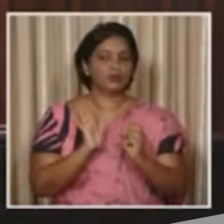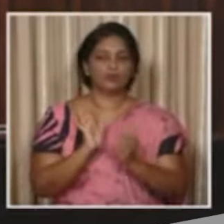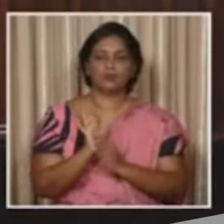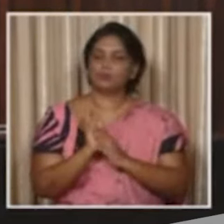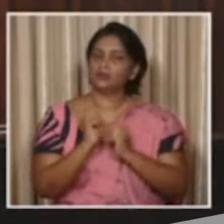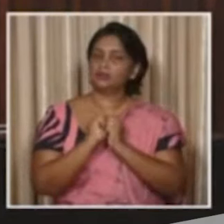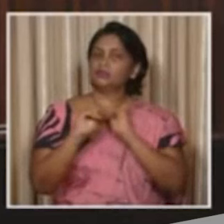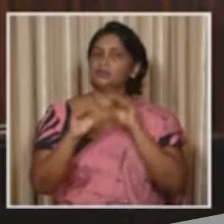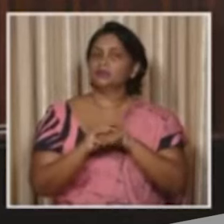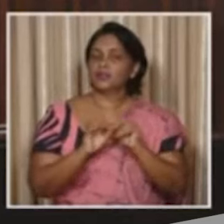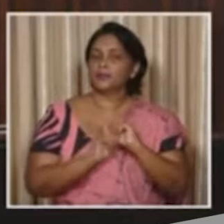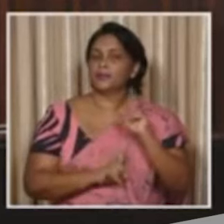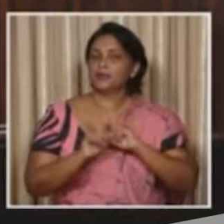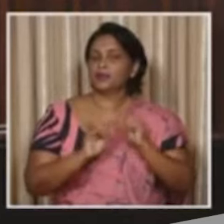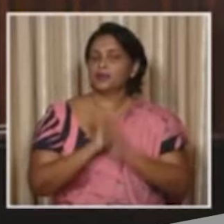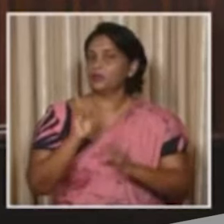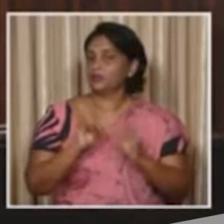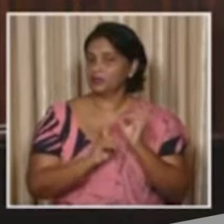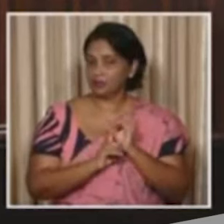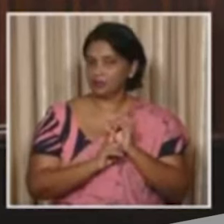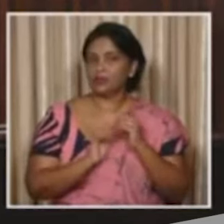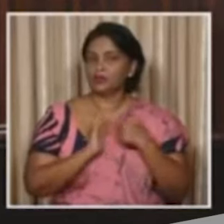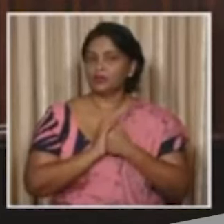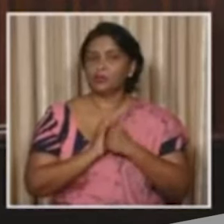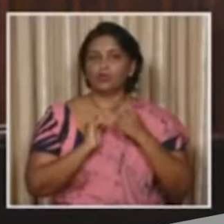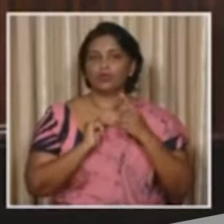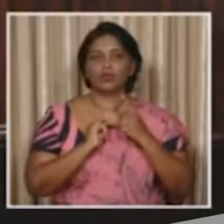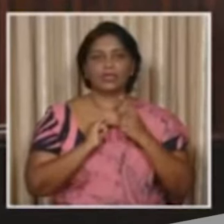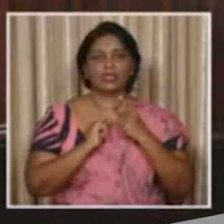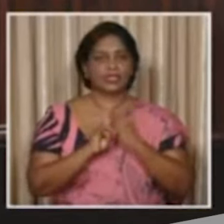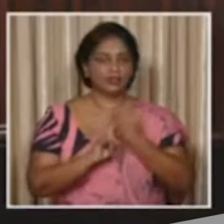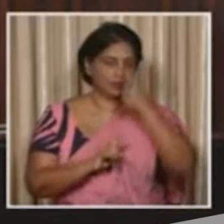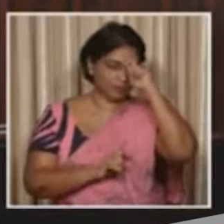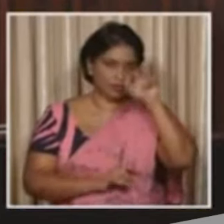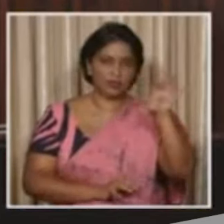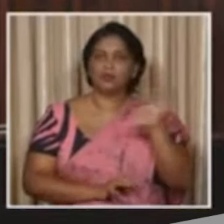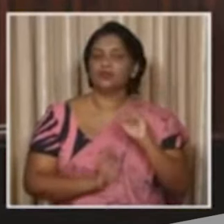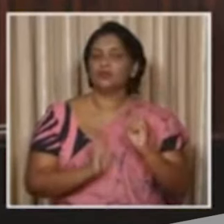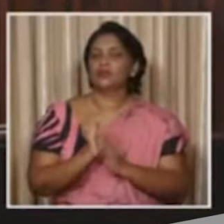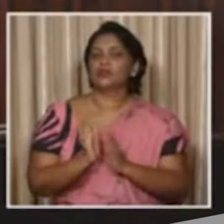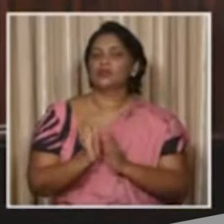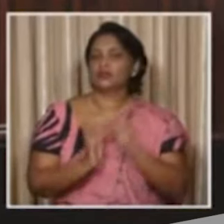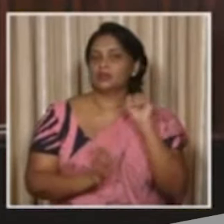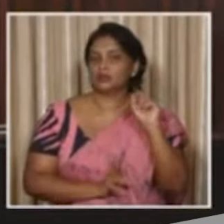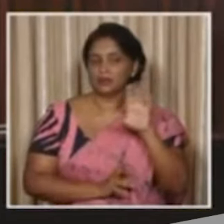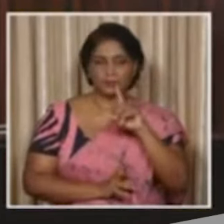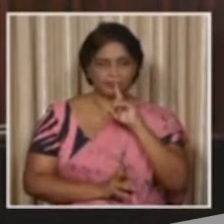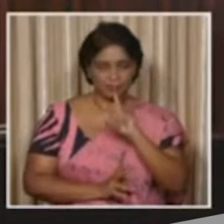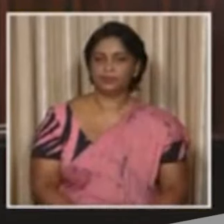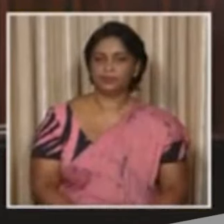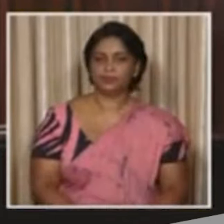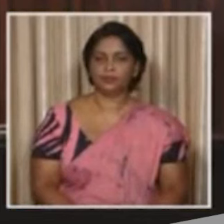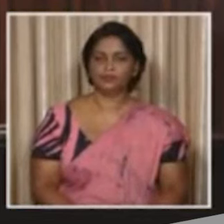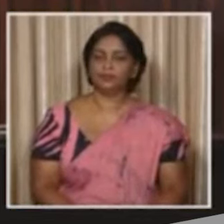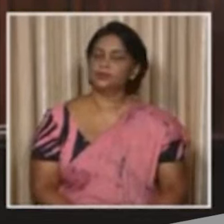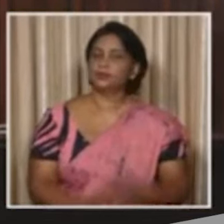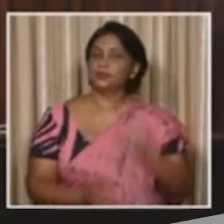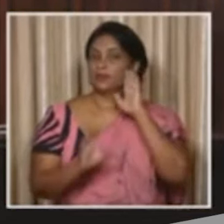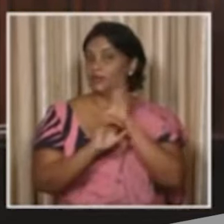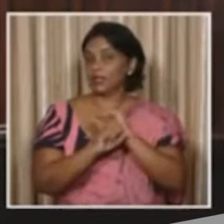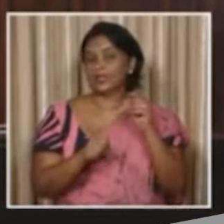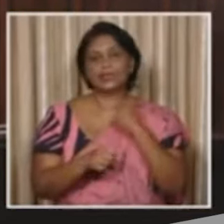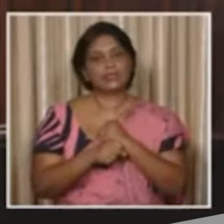සේවය කිරීම සඳහා පාර්ලිමේන්තු මන්ත්‍රී ගරු උද්‍යාන කිරිඳිගොඩ මහතා තේරීම් කාර්ක සභාව විසින් නම් කරන ලද බව දන්වනු කැමැත්තෙමි. නිවේදන